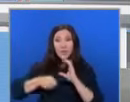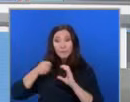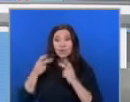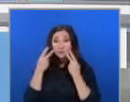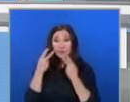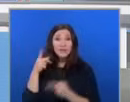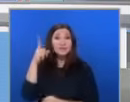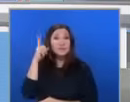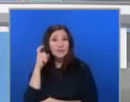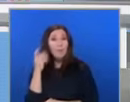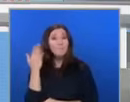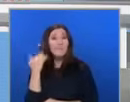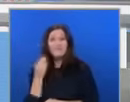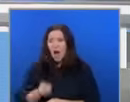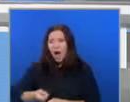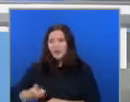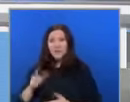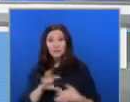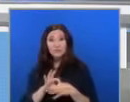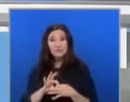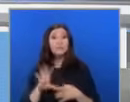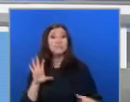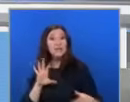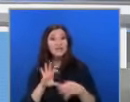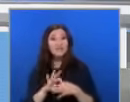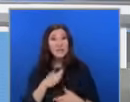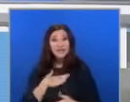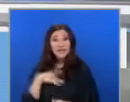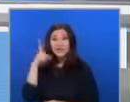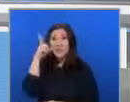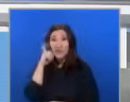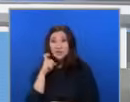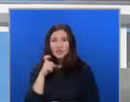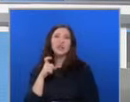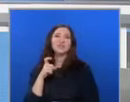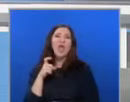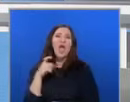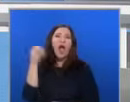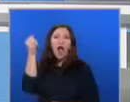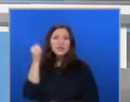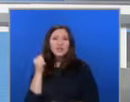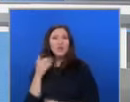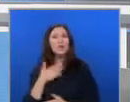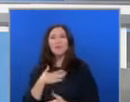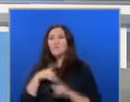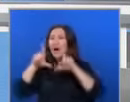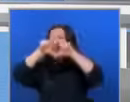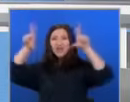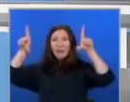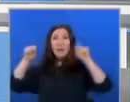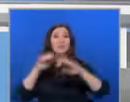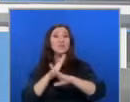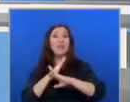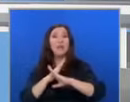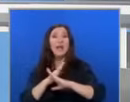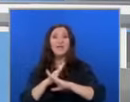Репортаж по зрителски сигнал. Бивш хазартно зависим се свърза с нас, за да ни сигнализира, че казина, на които има табели, че забраните за